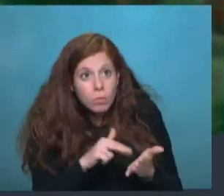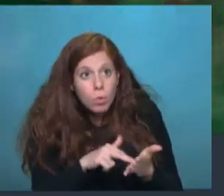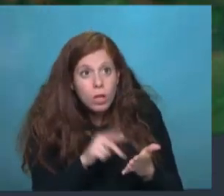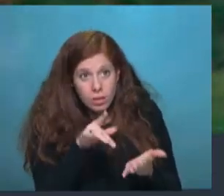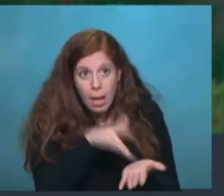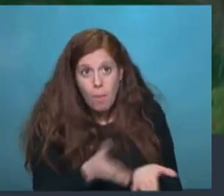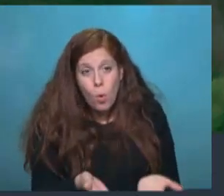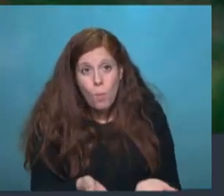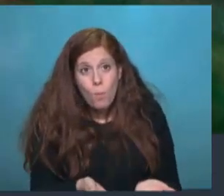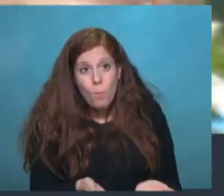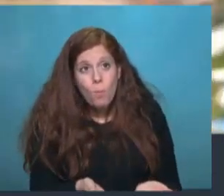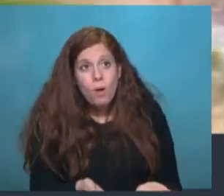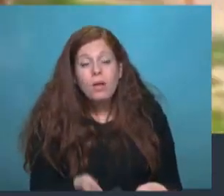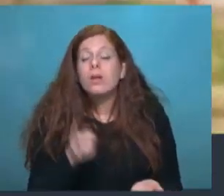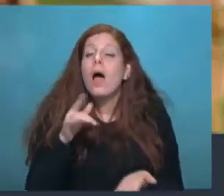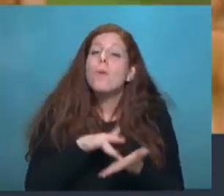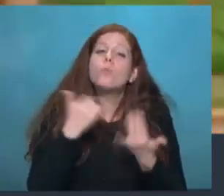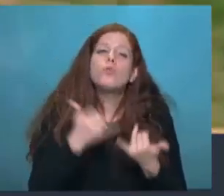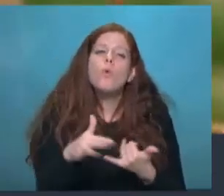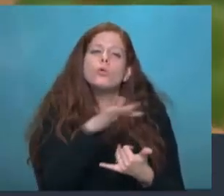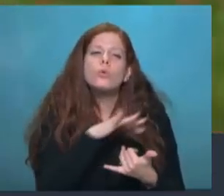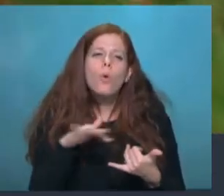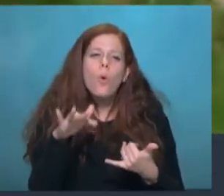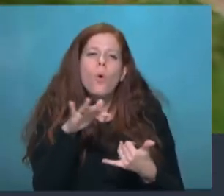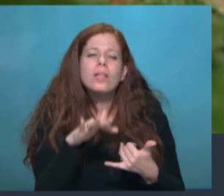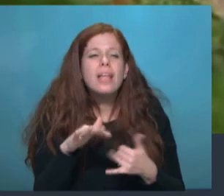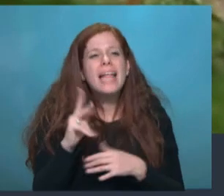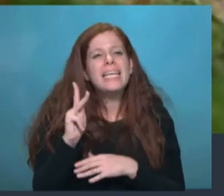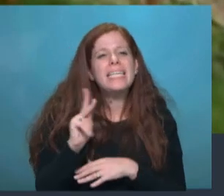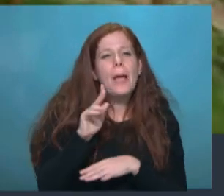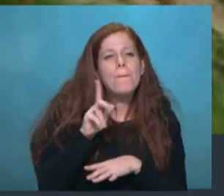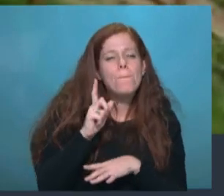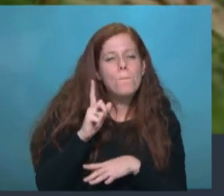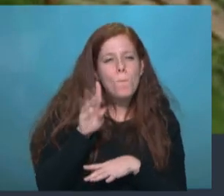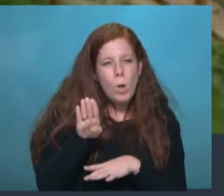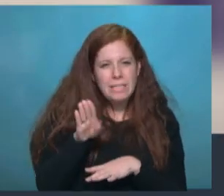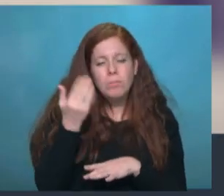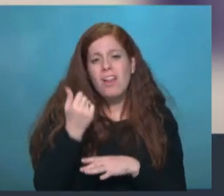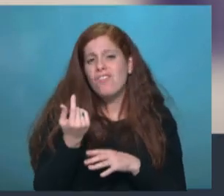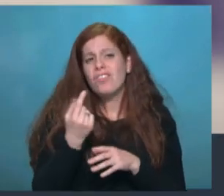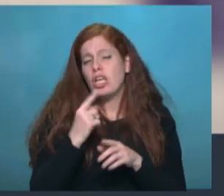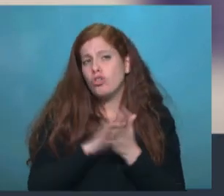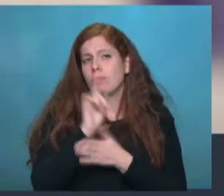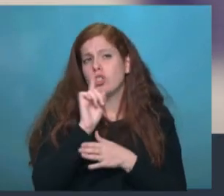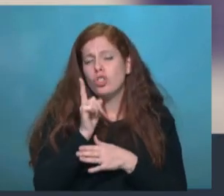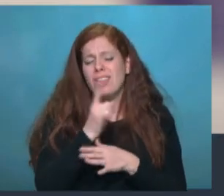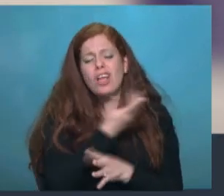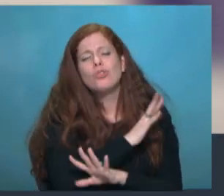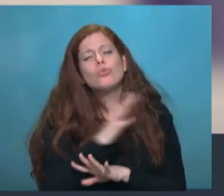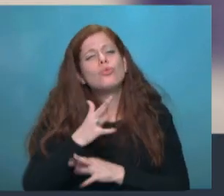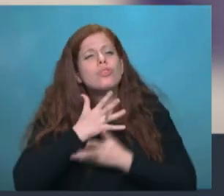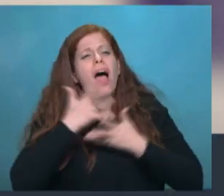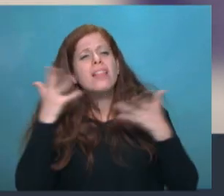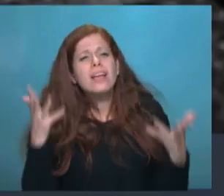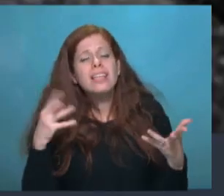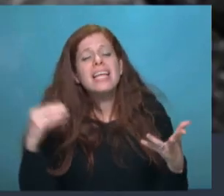המקום. במקום שבו היום יושבת שכונת קנה בוסם בבית שמש, הייתה לפני 12 שנה חורשה ענקית. חורשת סוגיארה, לזכרו